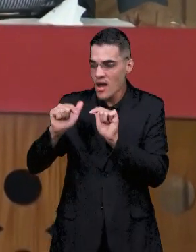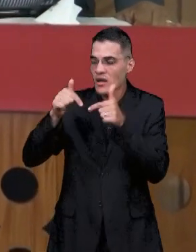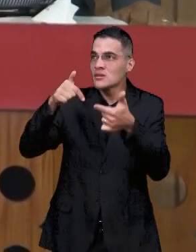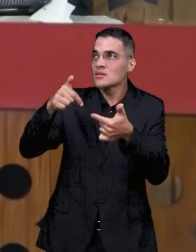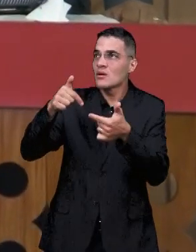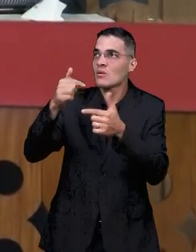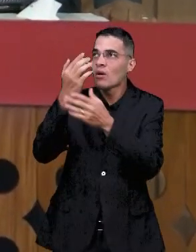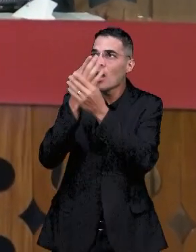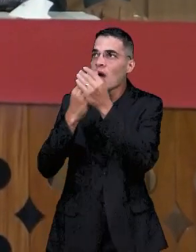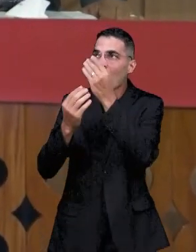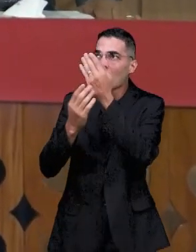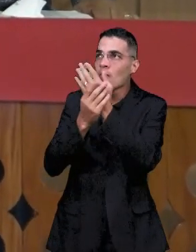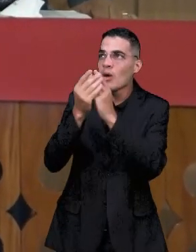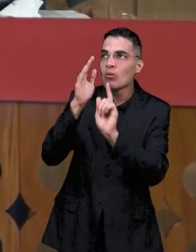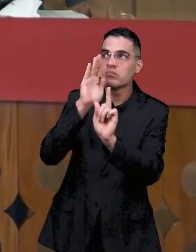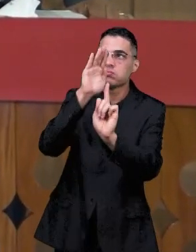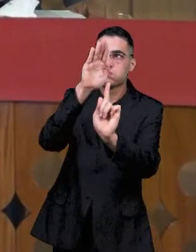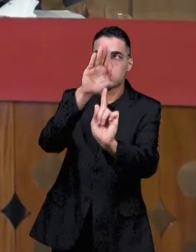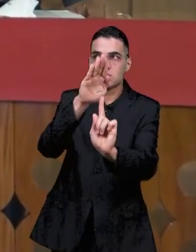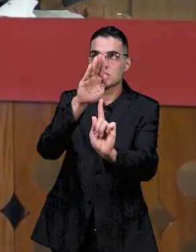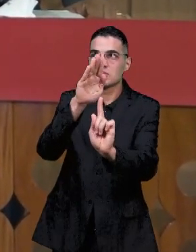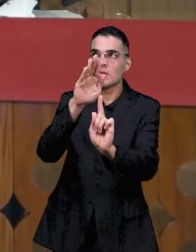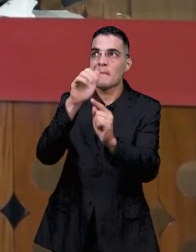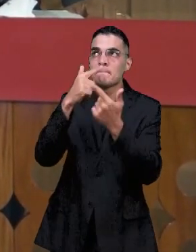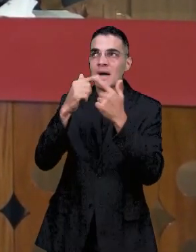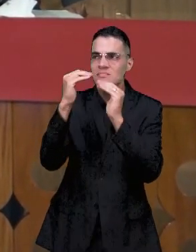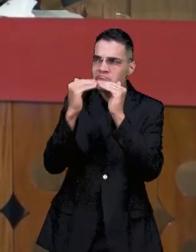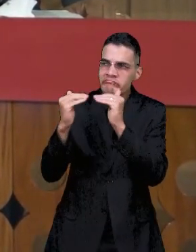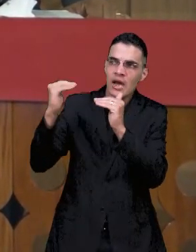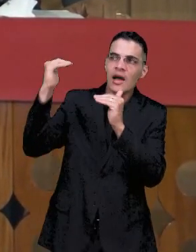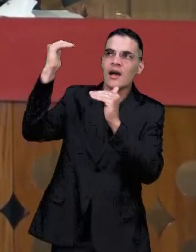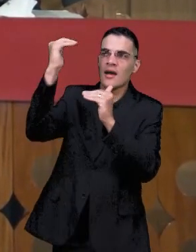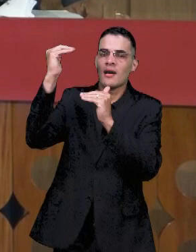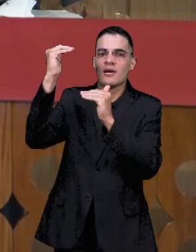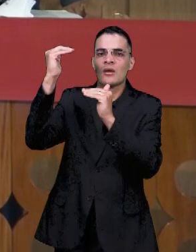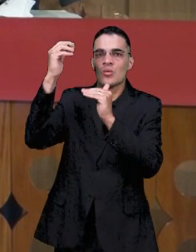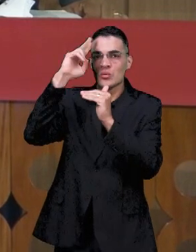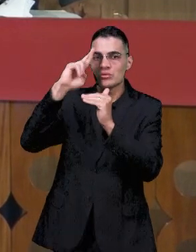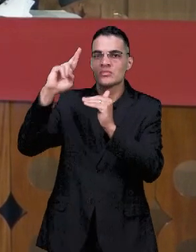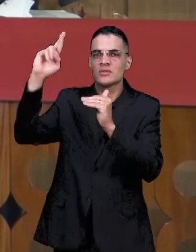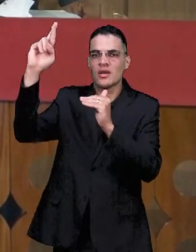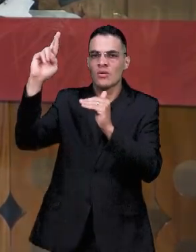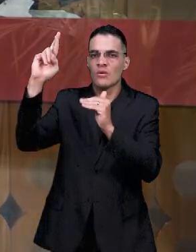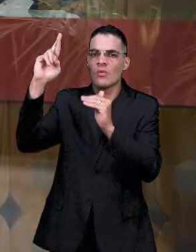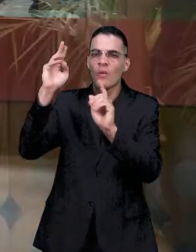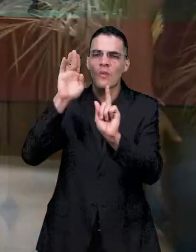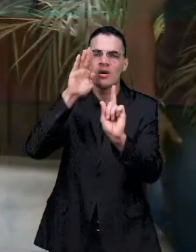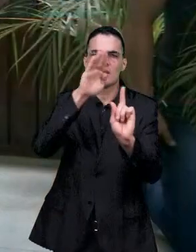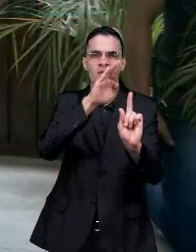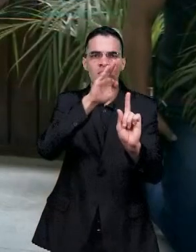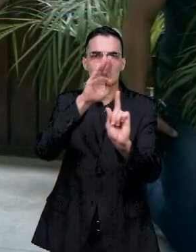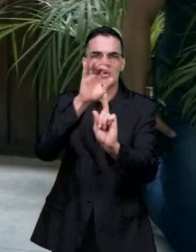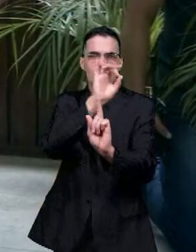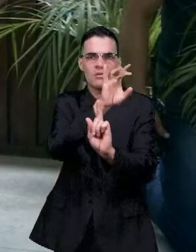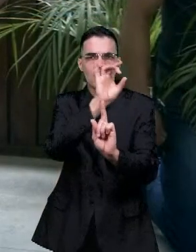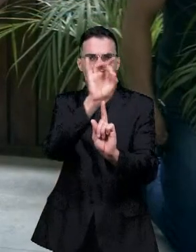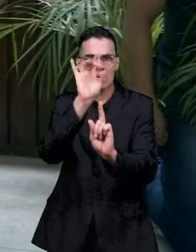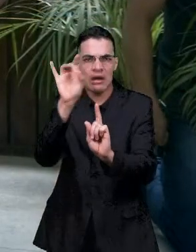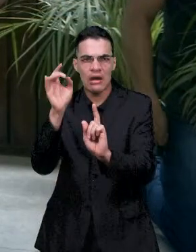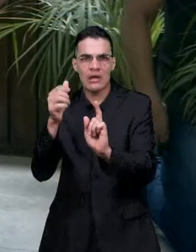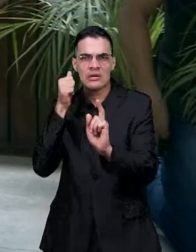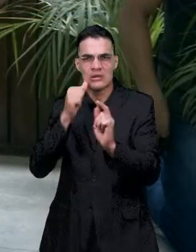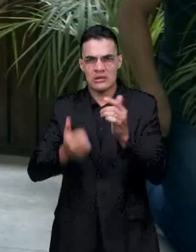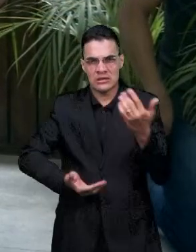возложении рук. Господь, мы просим Тебя, пусть Твоя благая рука будет простерта над всеми, кто участвует в этом